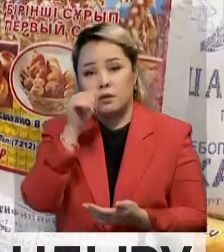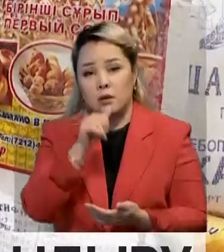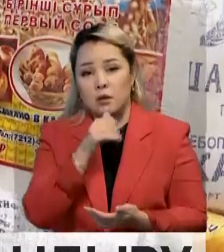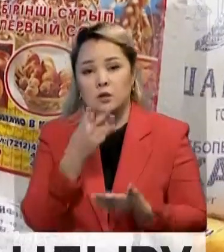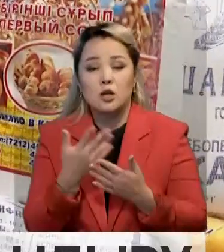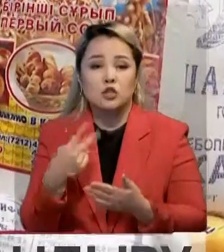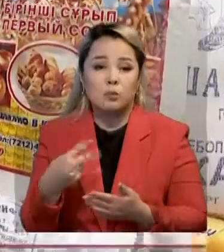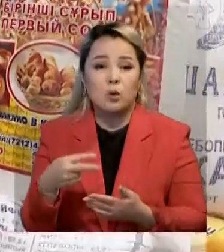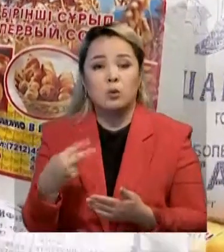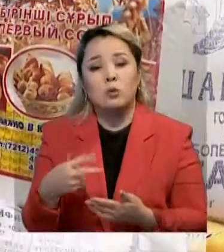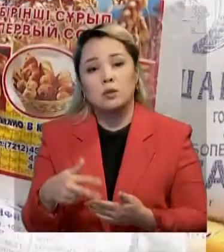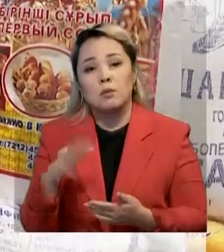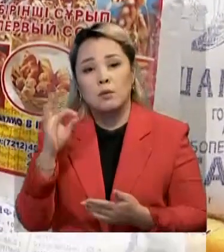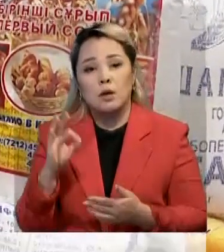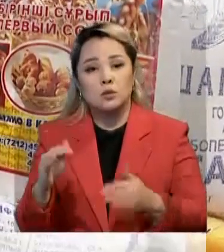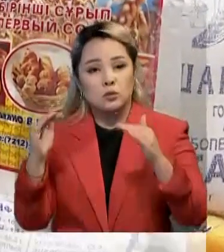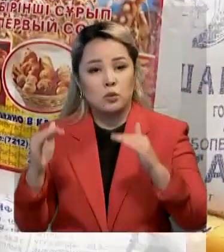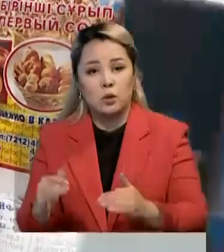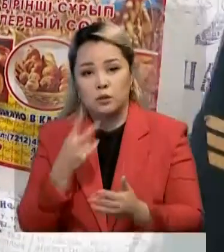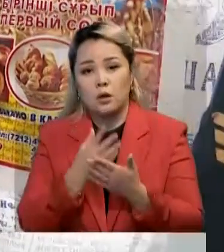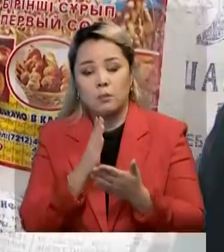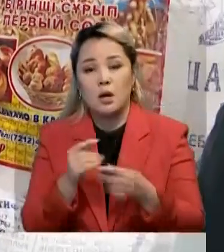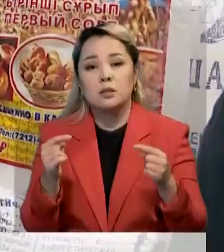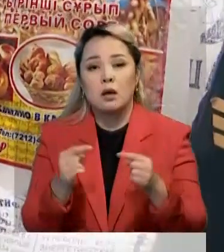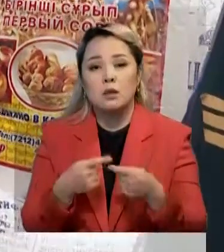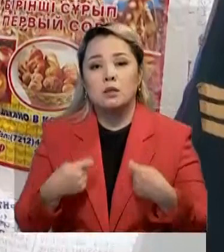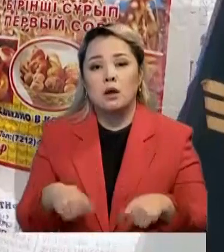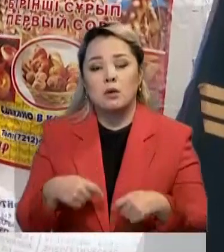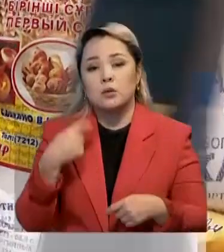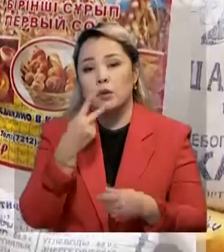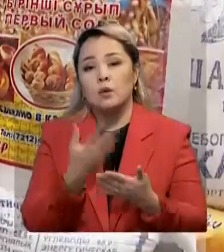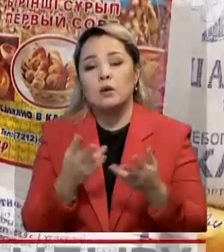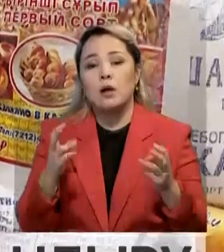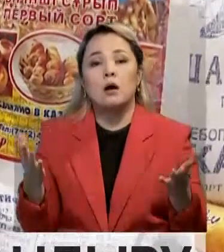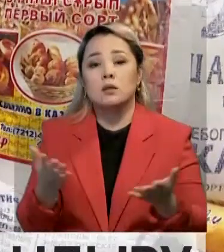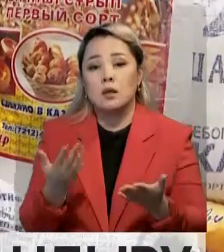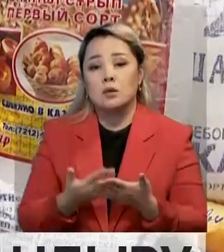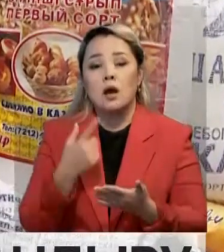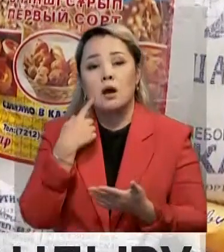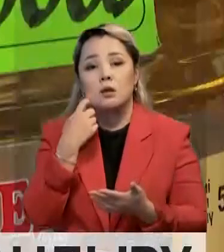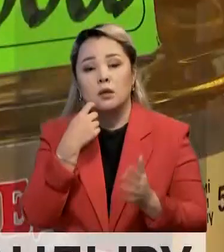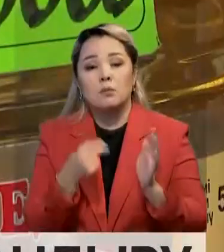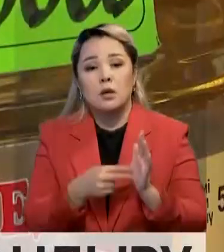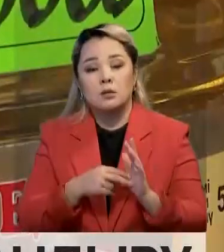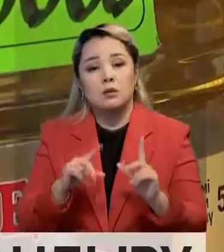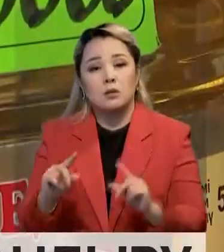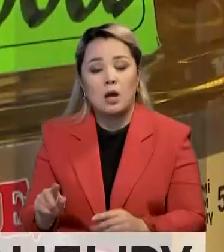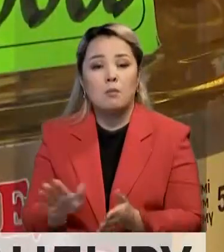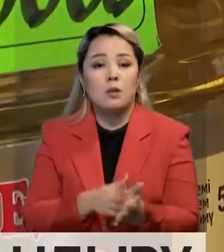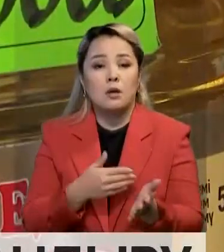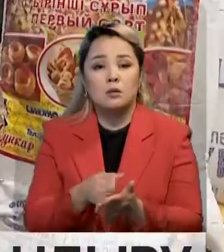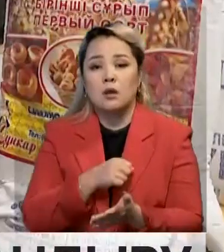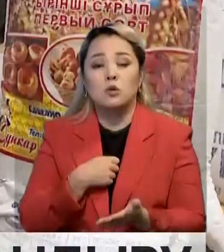баға 20-30%-ға түсіп қалды бағасы. Нақты қай тауардың түрін айта аласыз? Мысалы, қанттың бағасы түсті. Майлардың бағасы